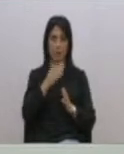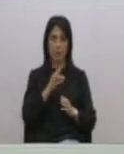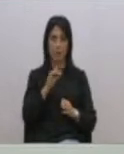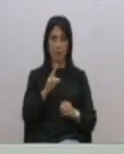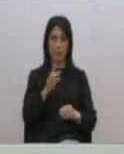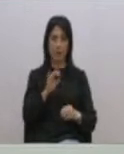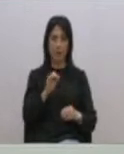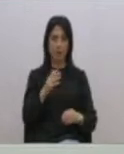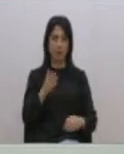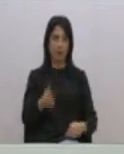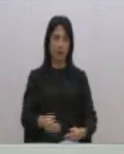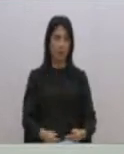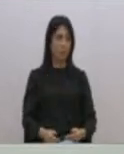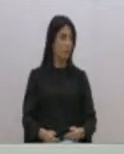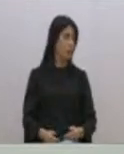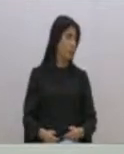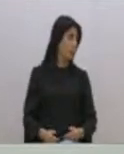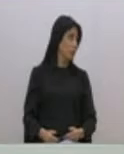ირაკლი ხადაგიშვილი.